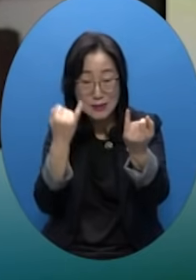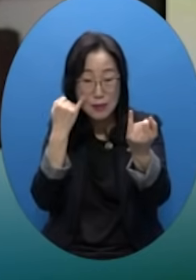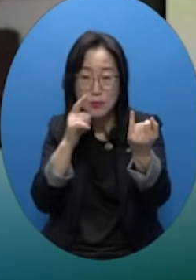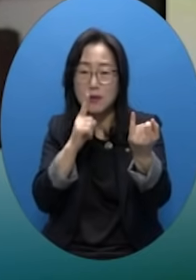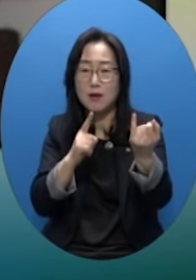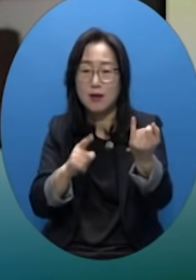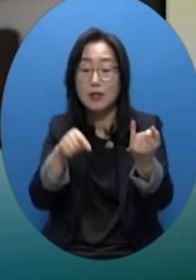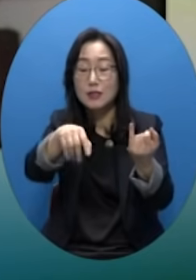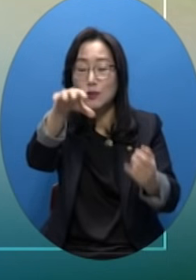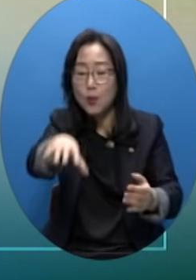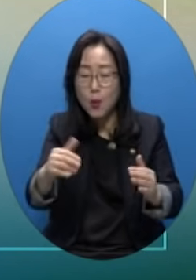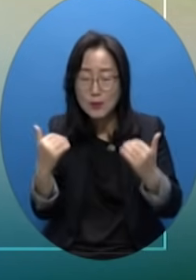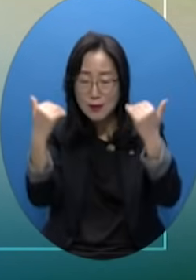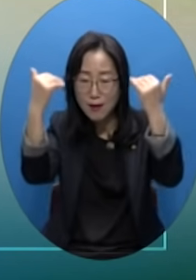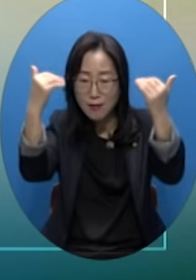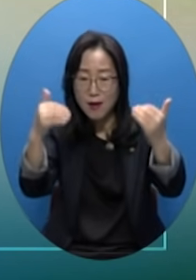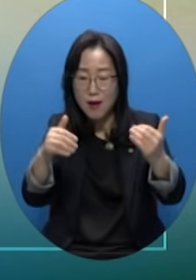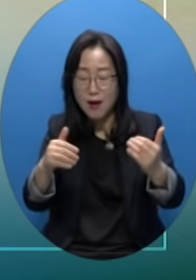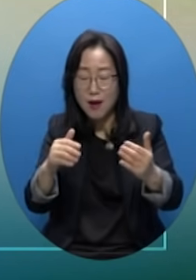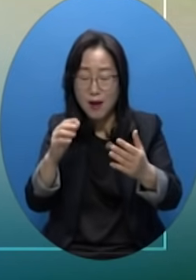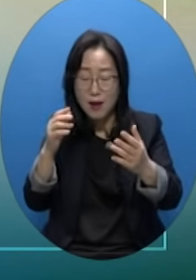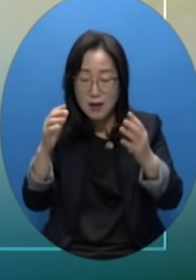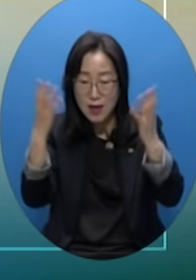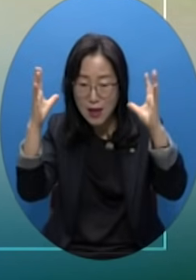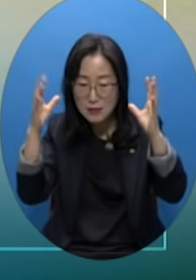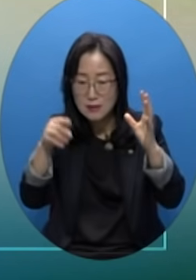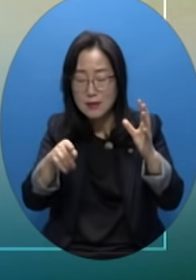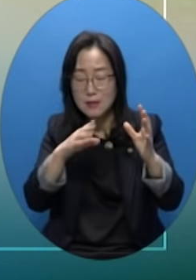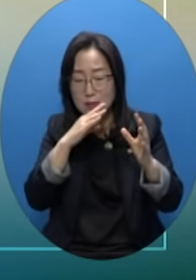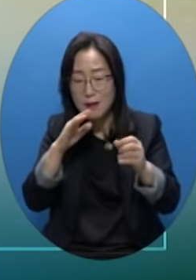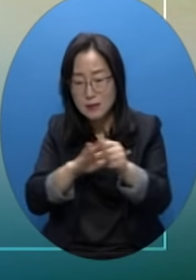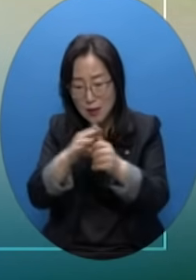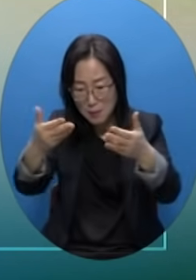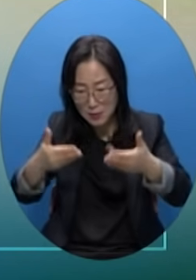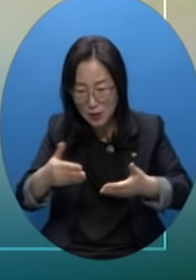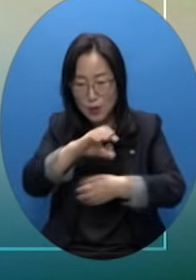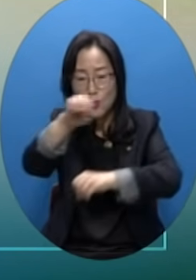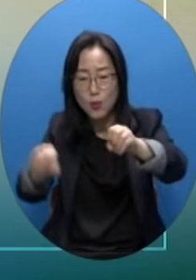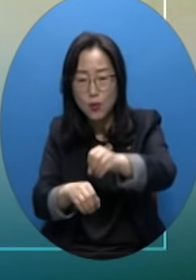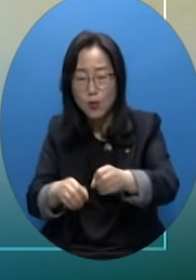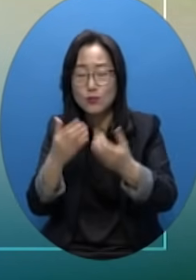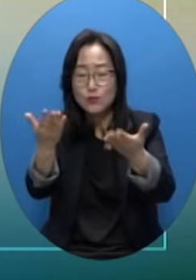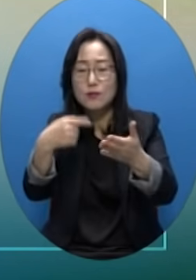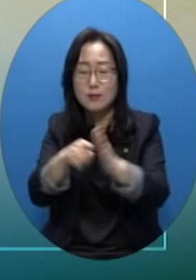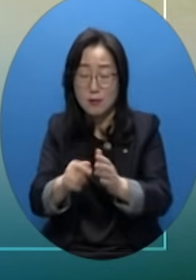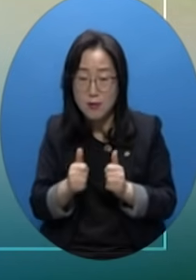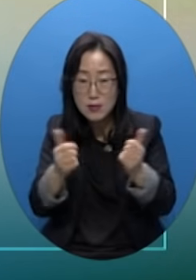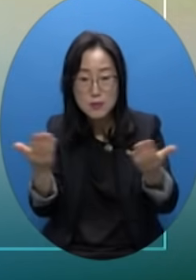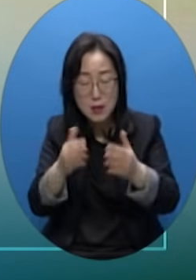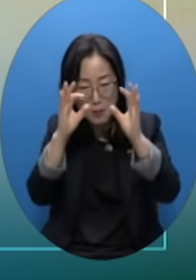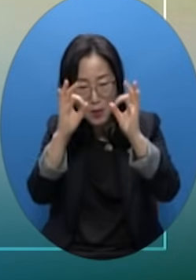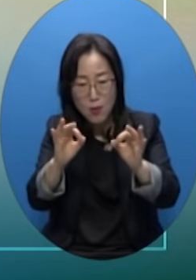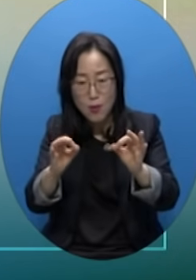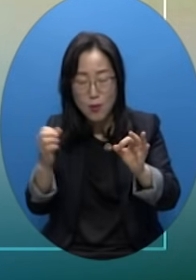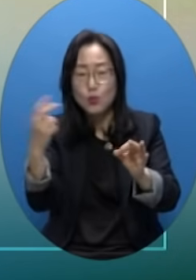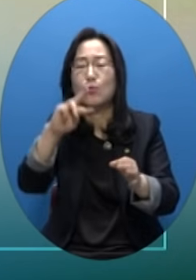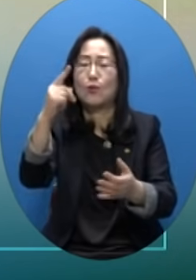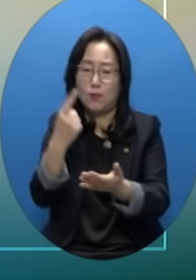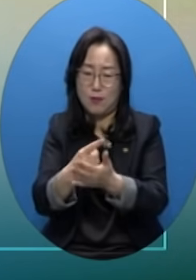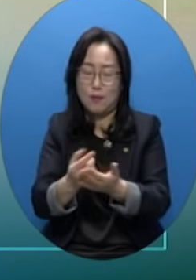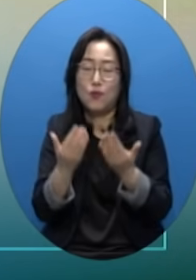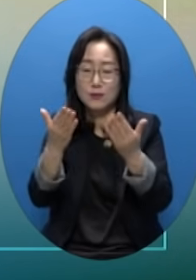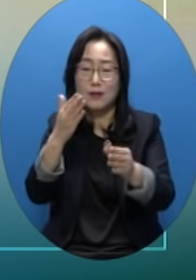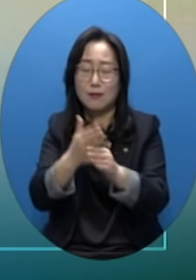이곳에서 사람 id 자신들이 받았던 사랑을 돌려주기 위해 열심히 일하는 모습을 보면서 8 돌아와서 복사를 일하고 있으니까요 또